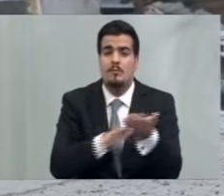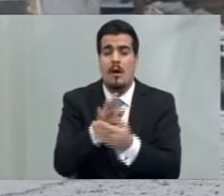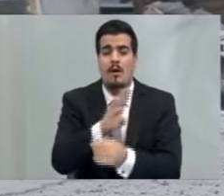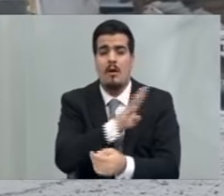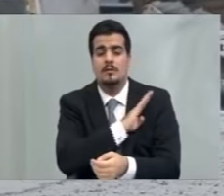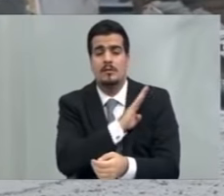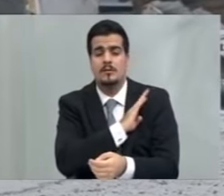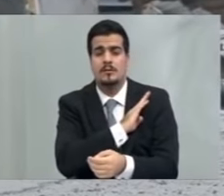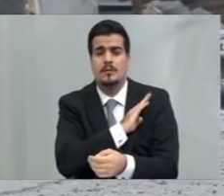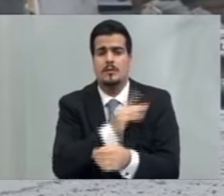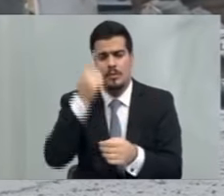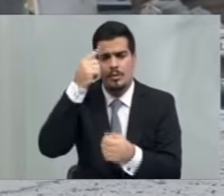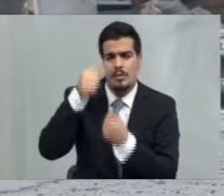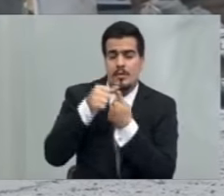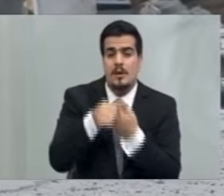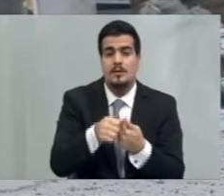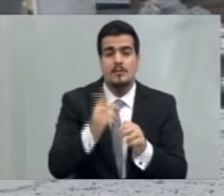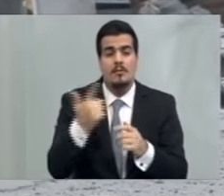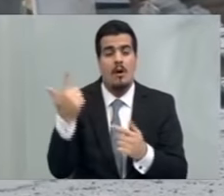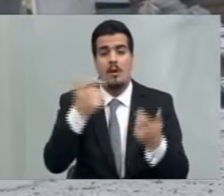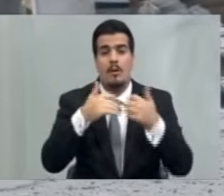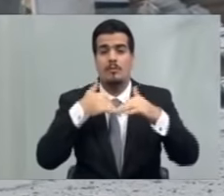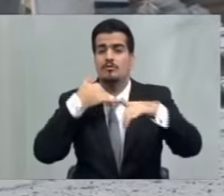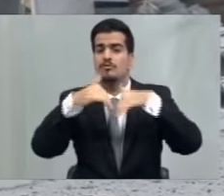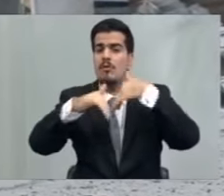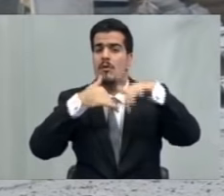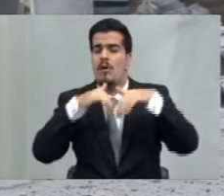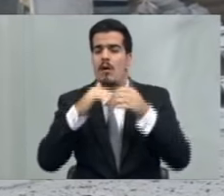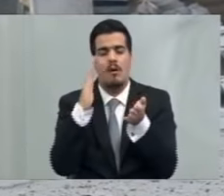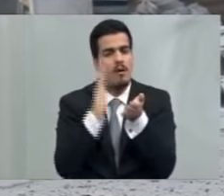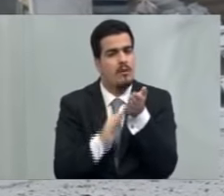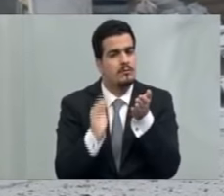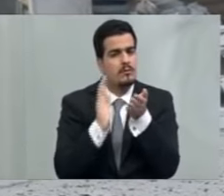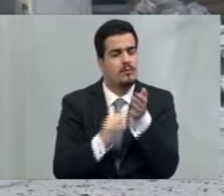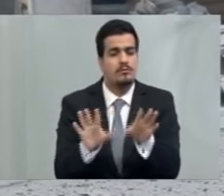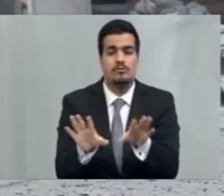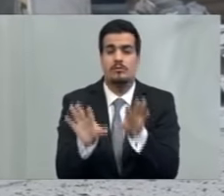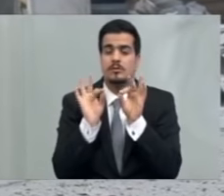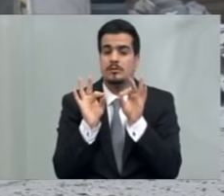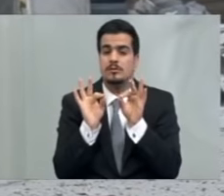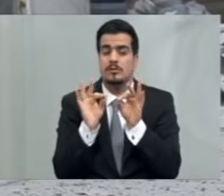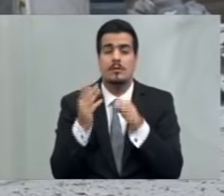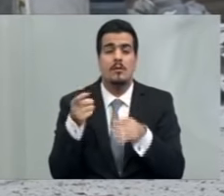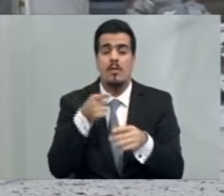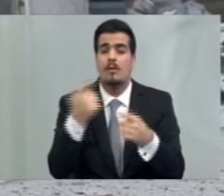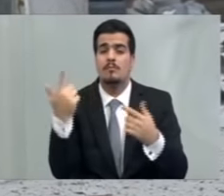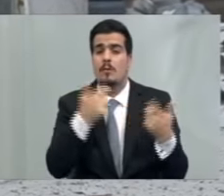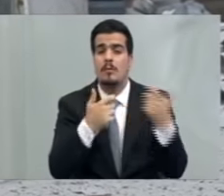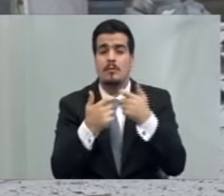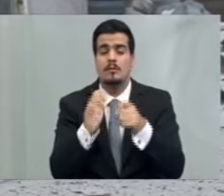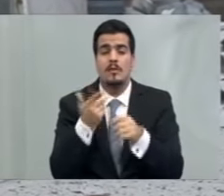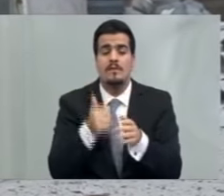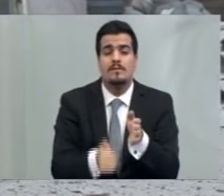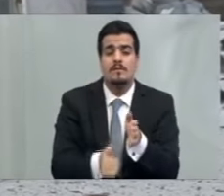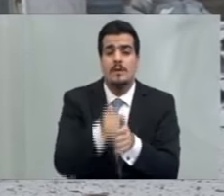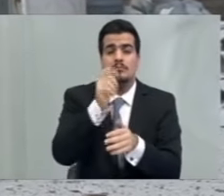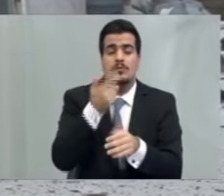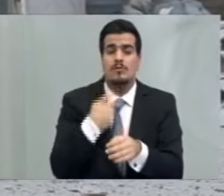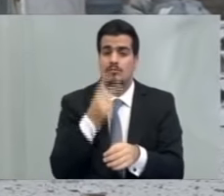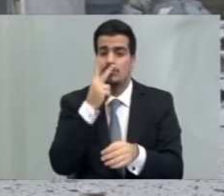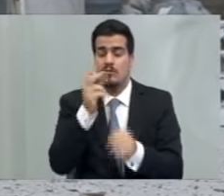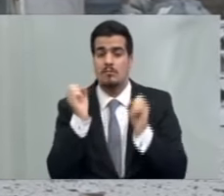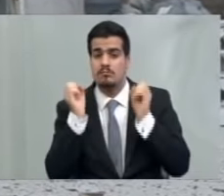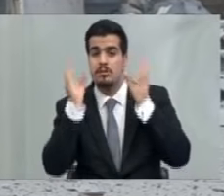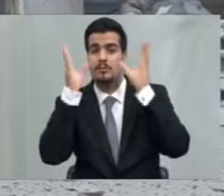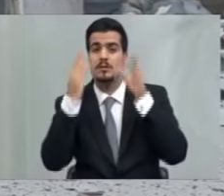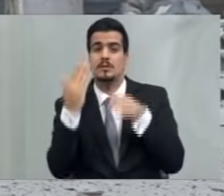عسكرياً بأنها أقوى حرب شوارع في العصر الحديث. هذه المعركة التي كانت نتائجها مبهرة